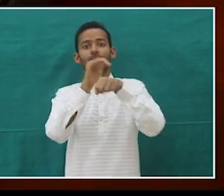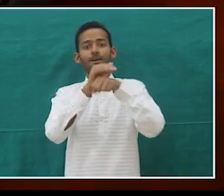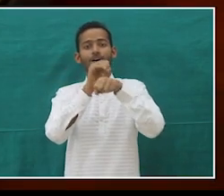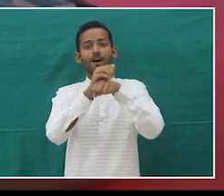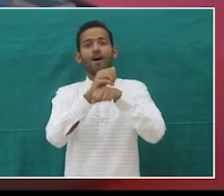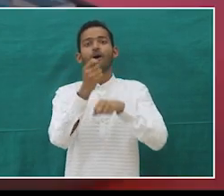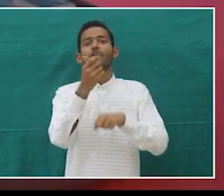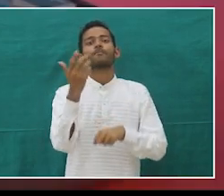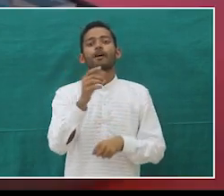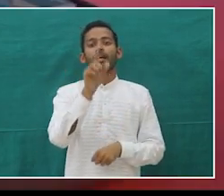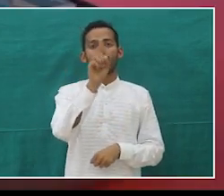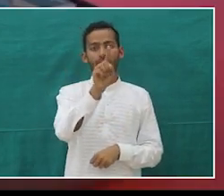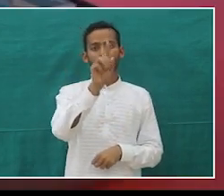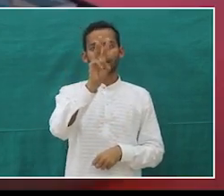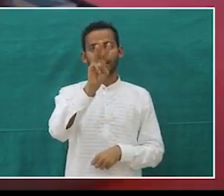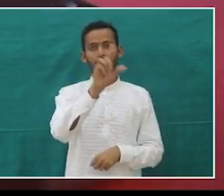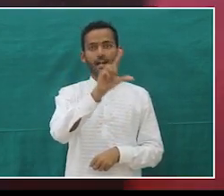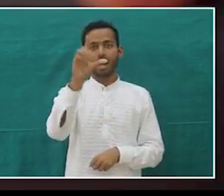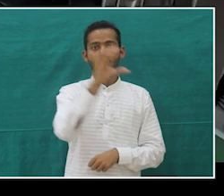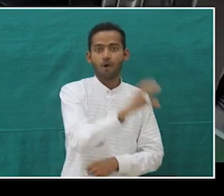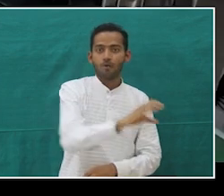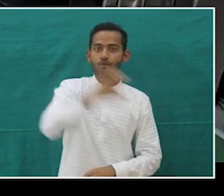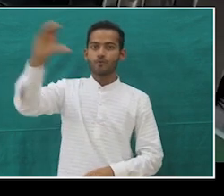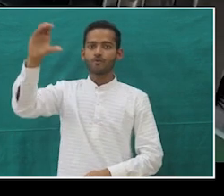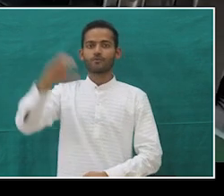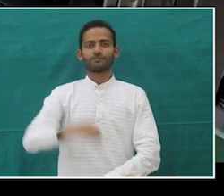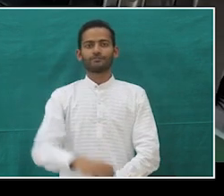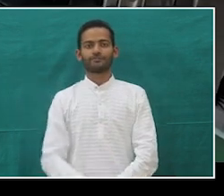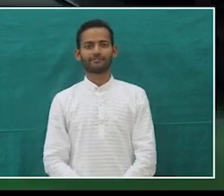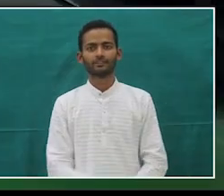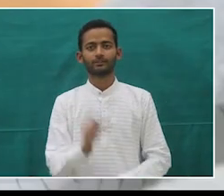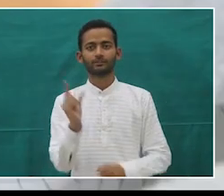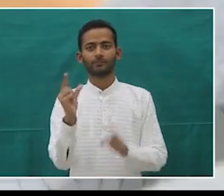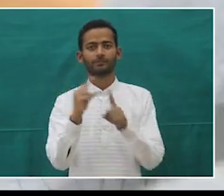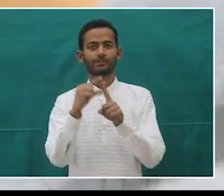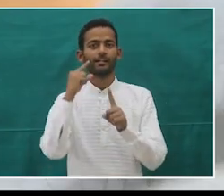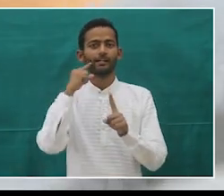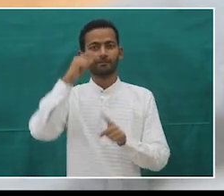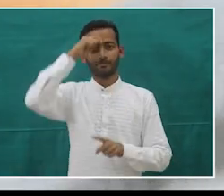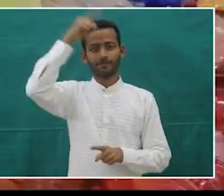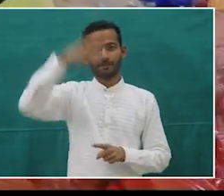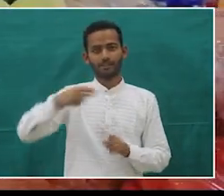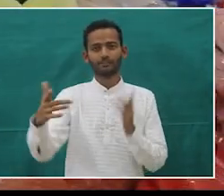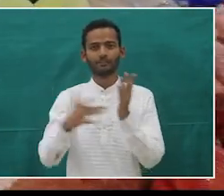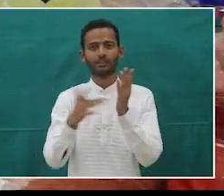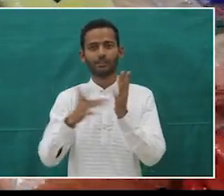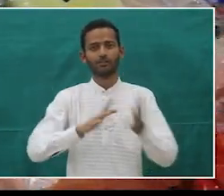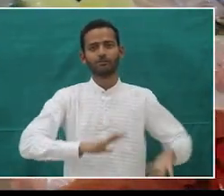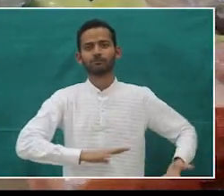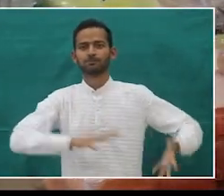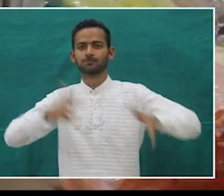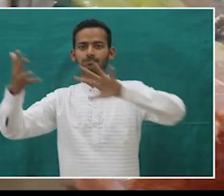ऑनलाइन लेन-देन हो चुका है ये भारत के सकल घरेलू उत्पाद में महत्वपूर्ण